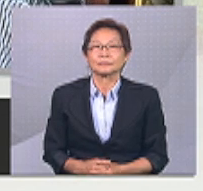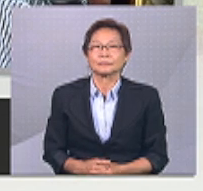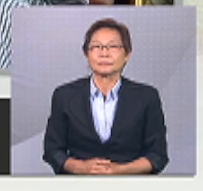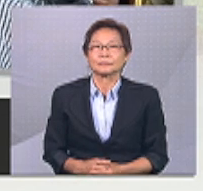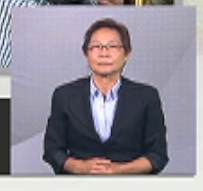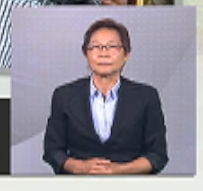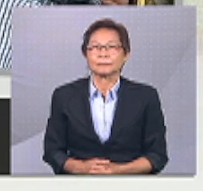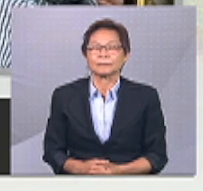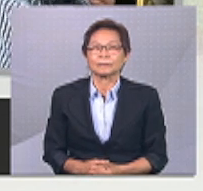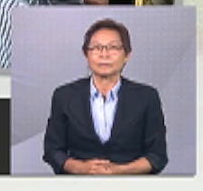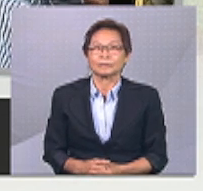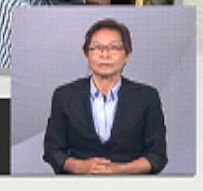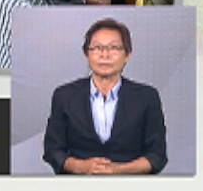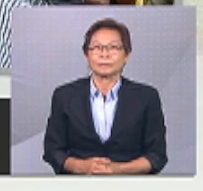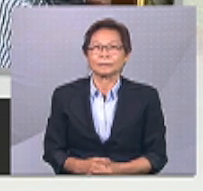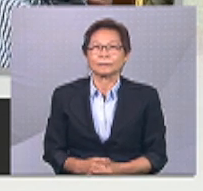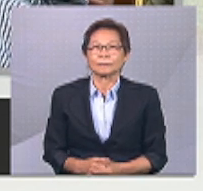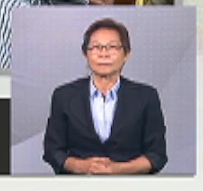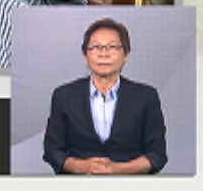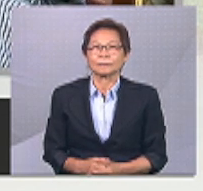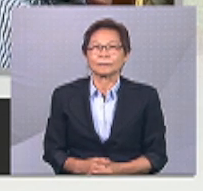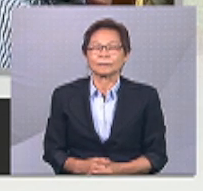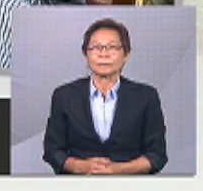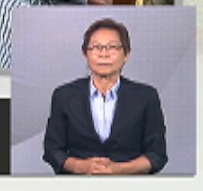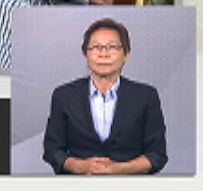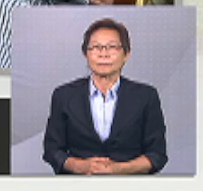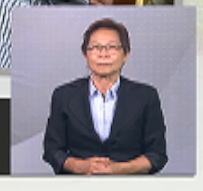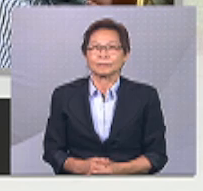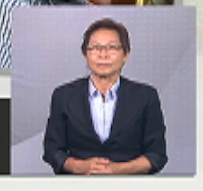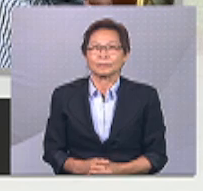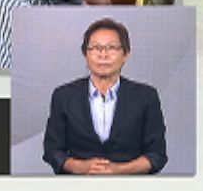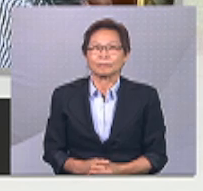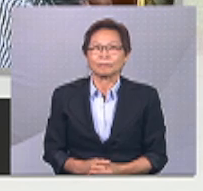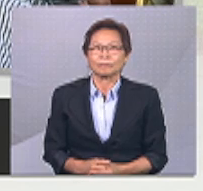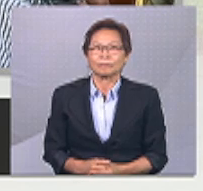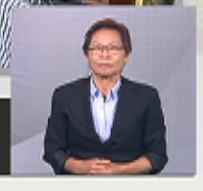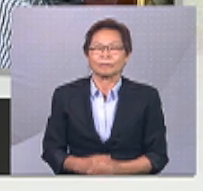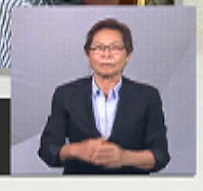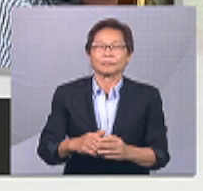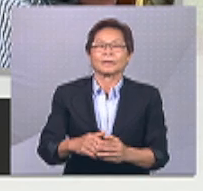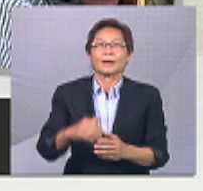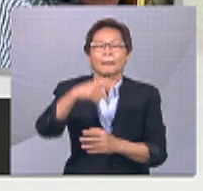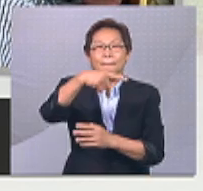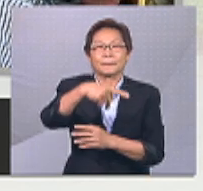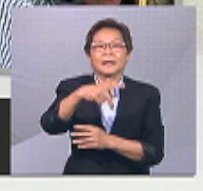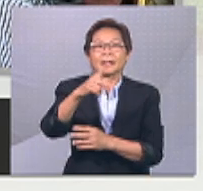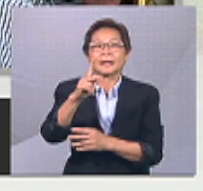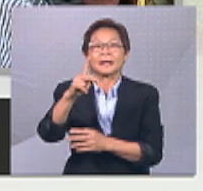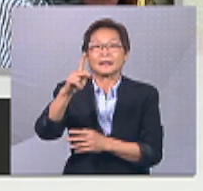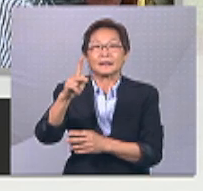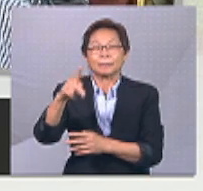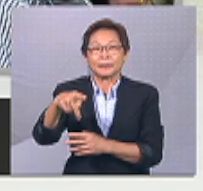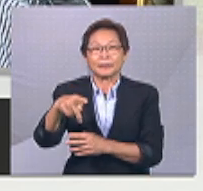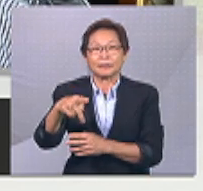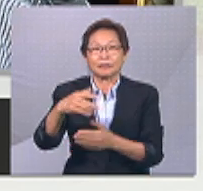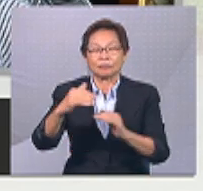fasa pembendungan selagi mungkin. Jadi adakah PKP fasa 3 ini sudah cukup panjang ataupun perlu lebih